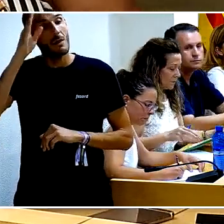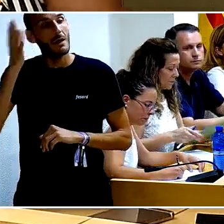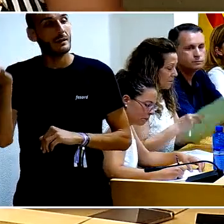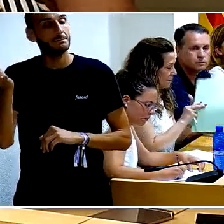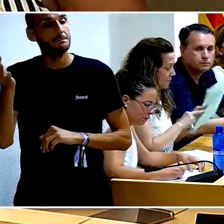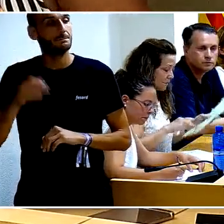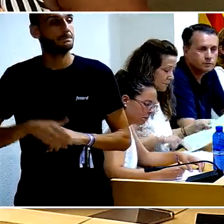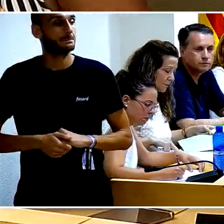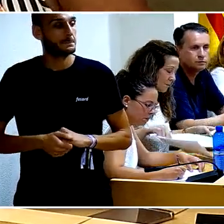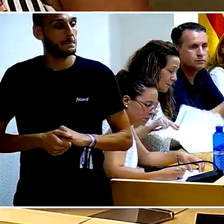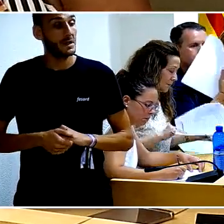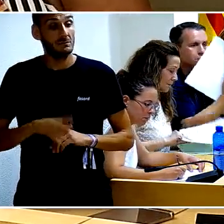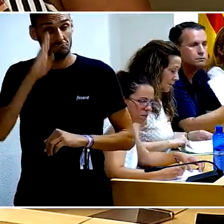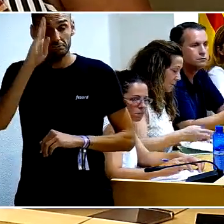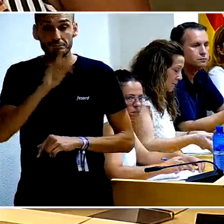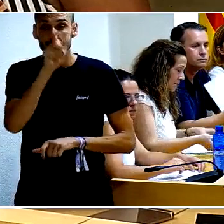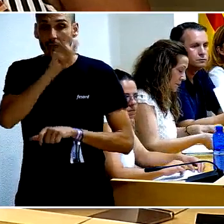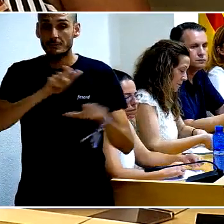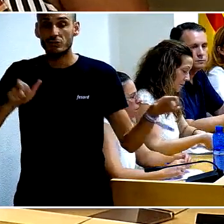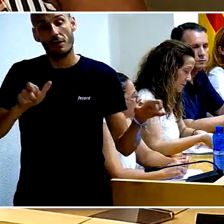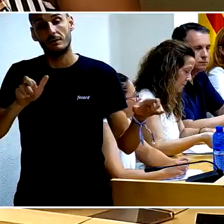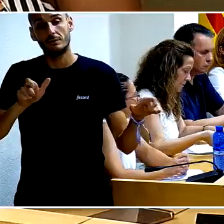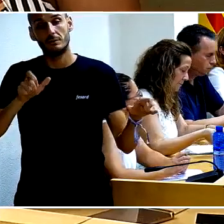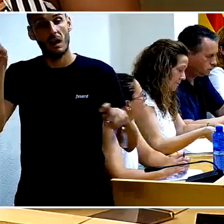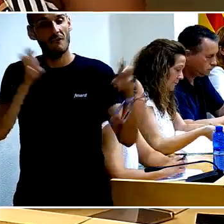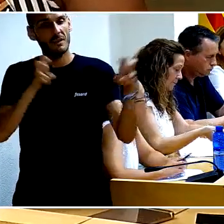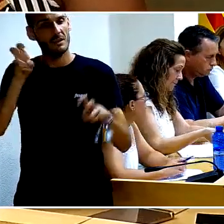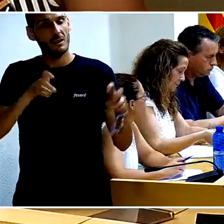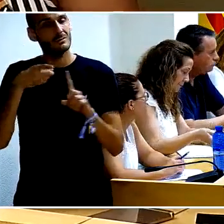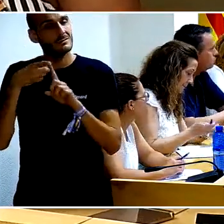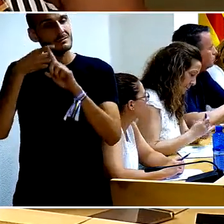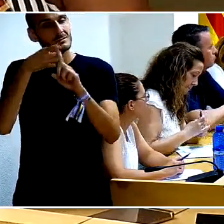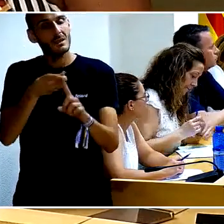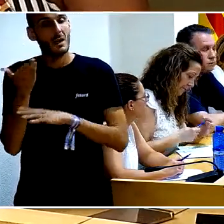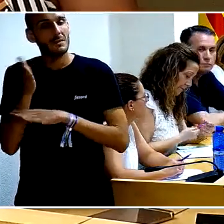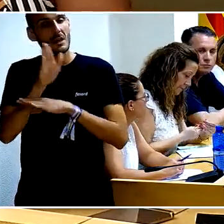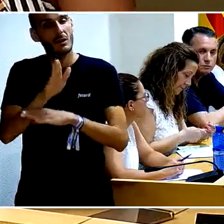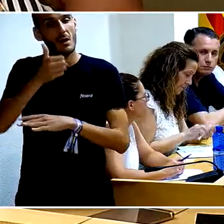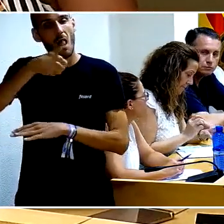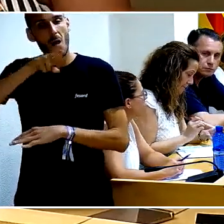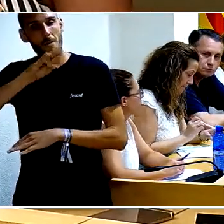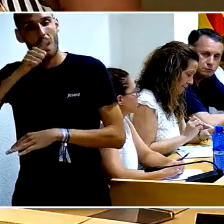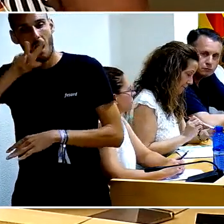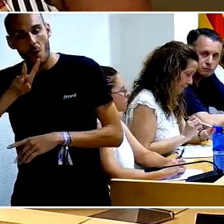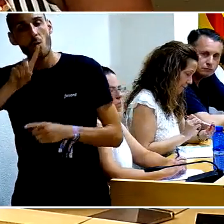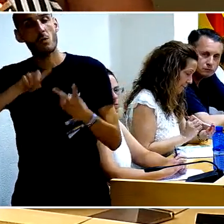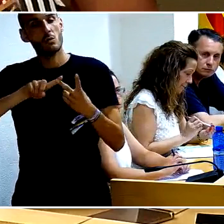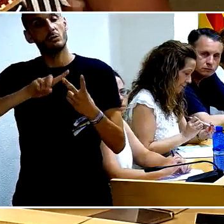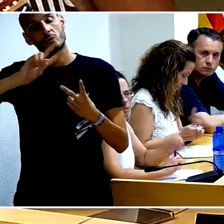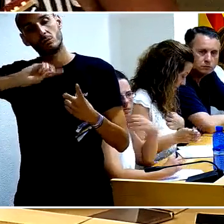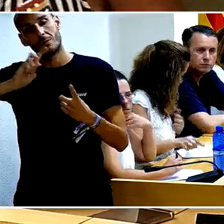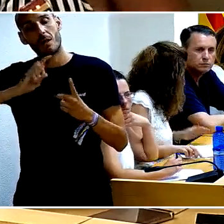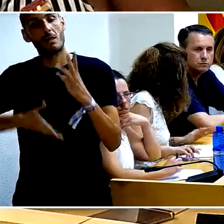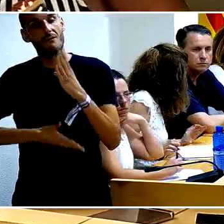a les persones que han vingut en representació de Pau i de la Federació